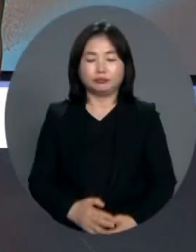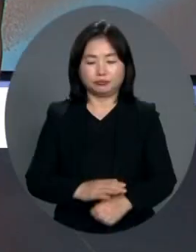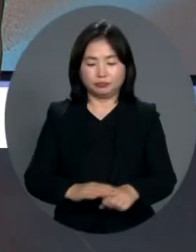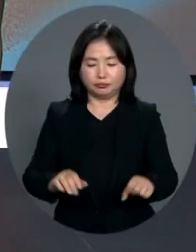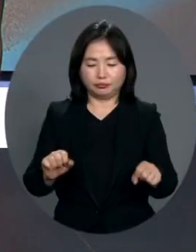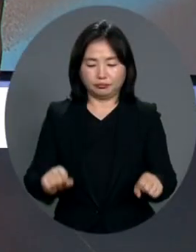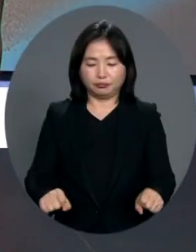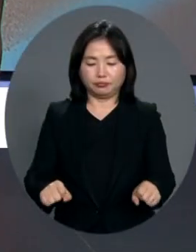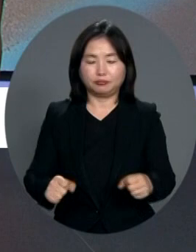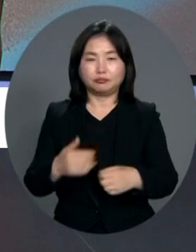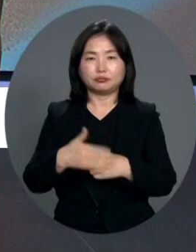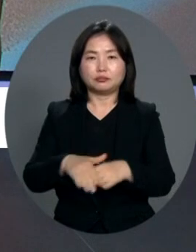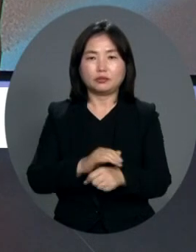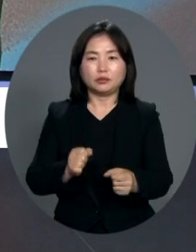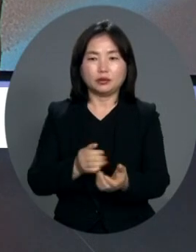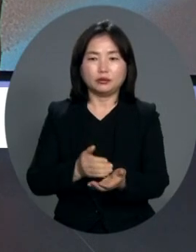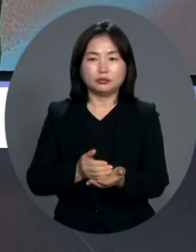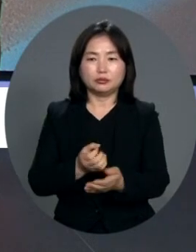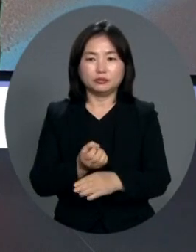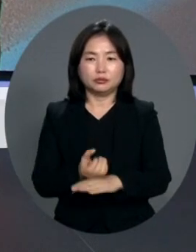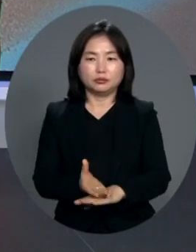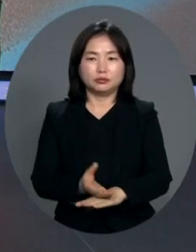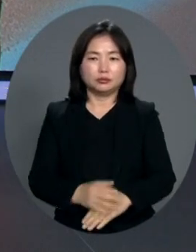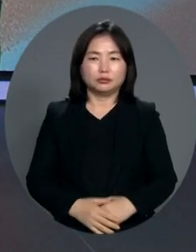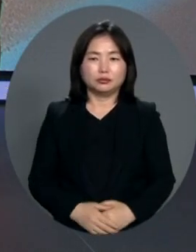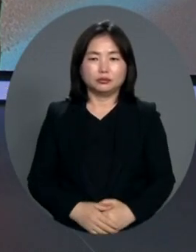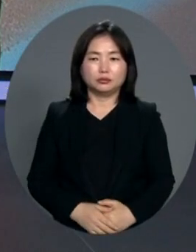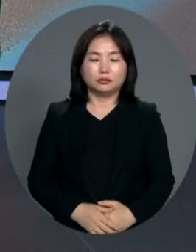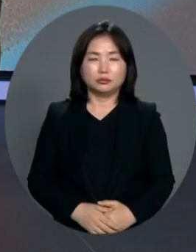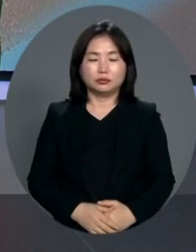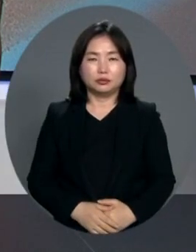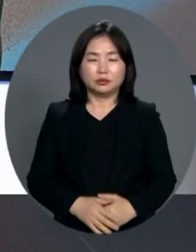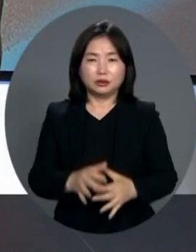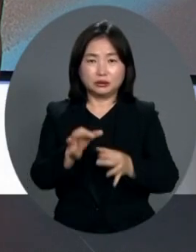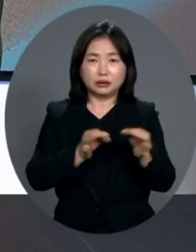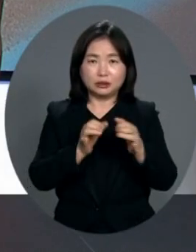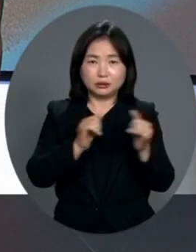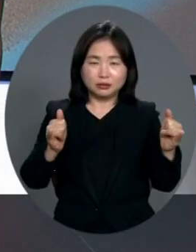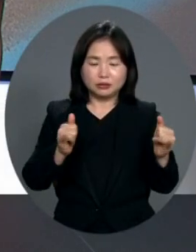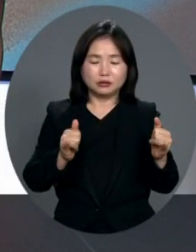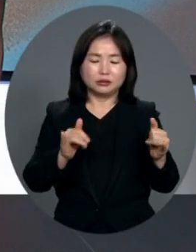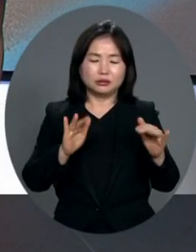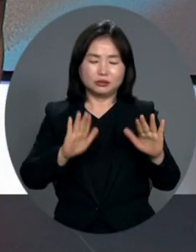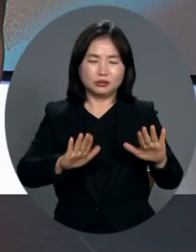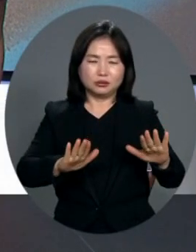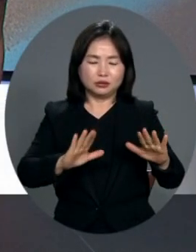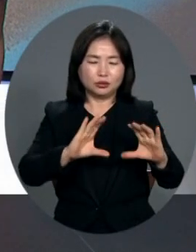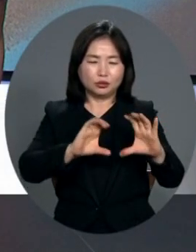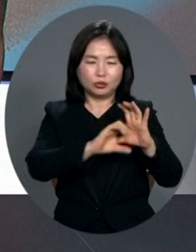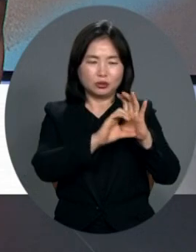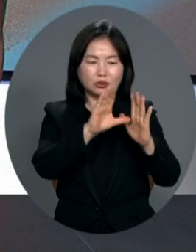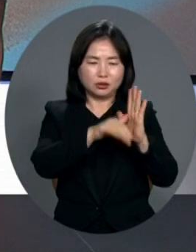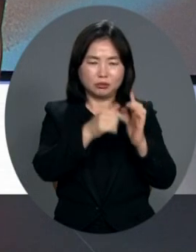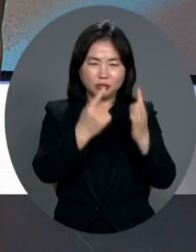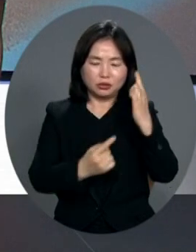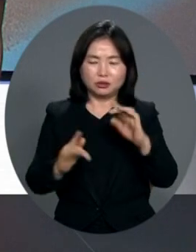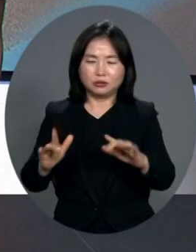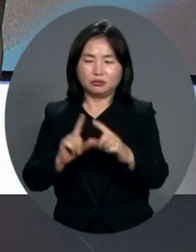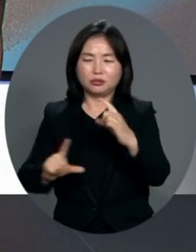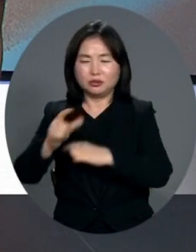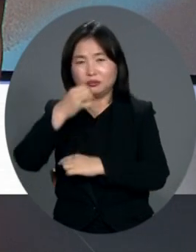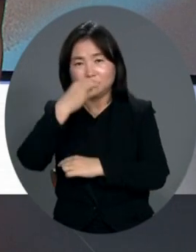여러분 안녕하십니까? 대구 경북 소식 전해드립니다. 장사하시는 분들 요즘 코로나 때보다 더 힘들다는 이야기 많이